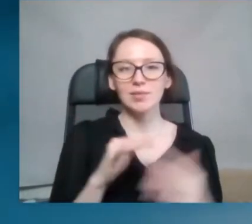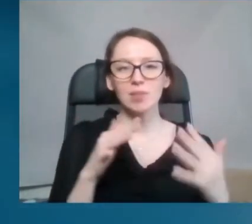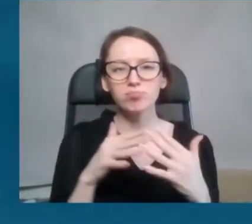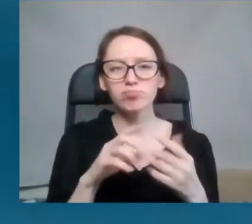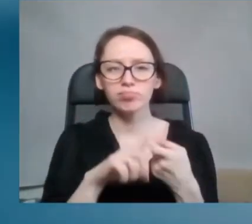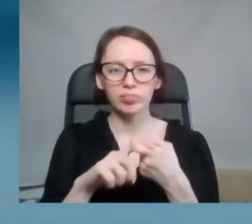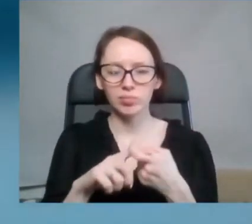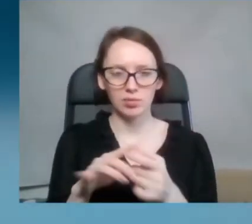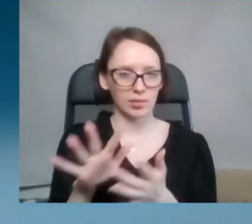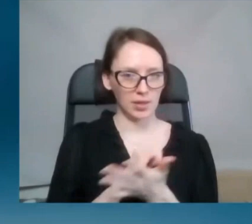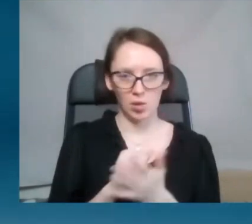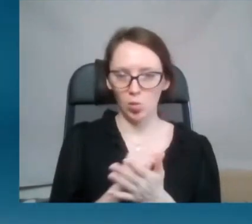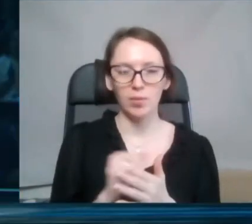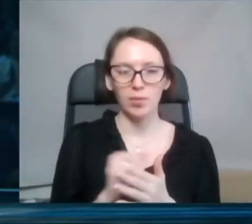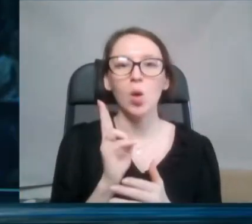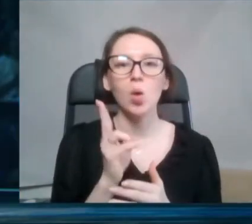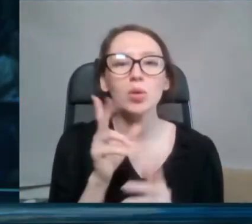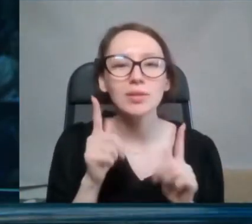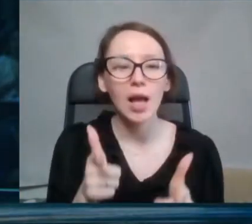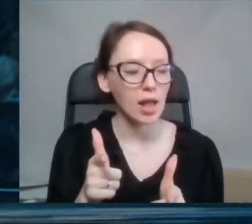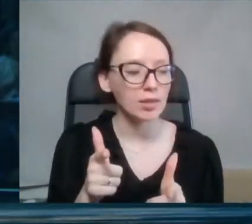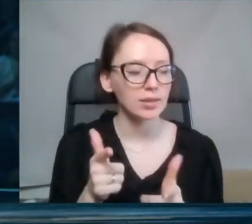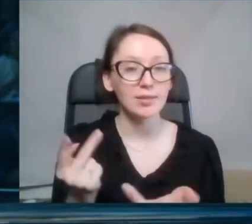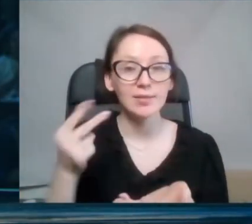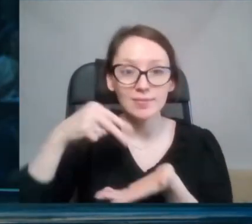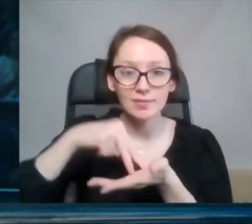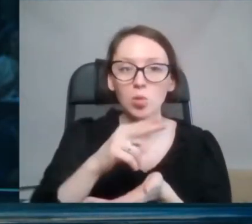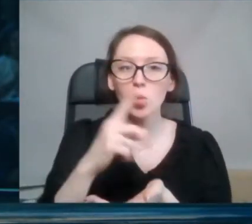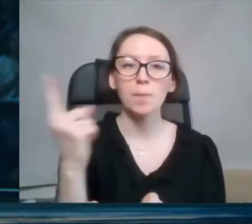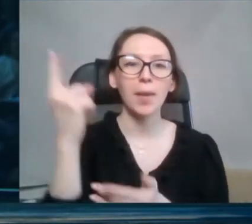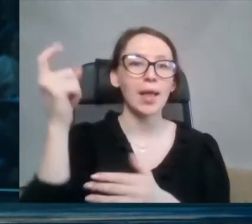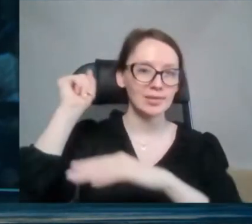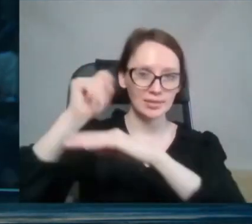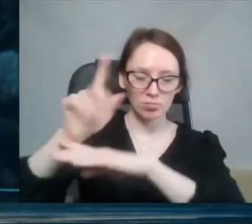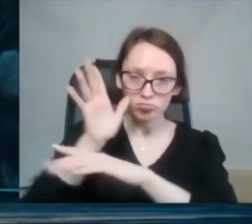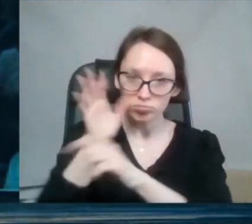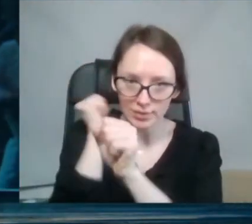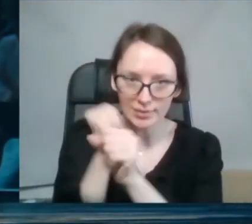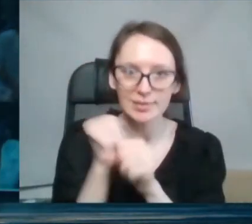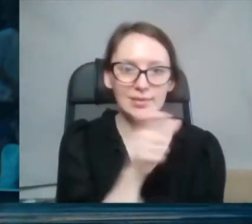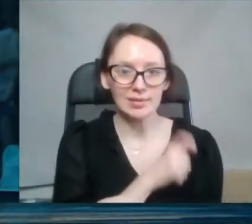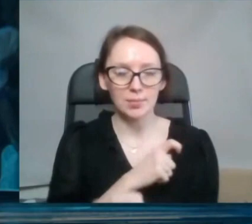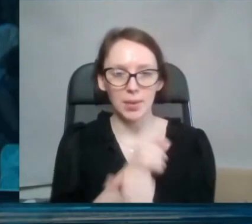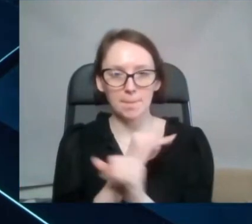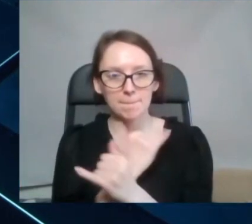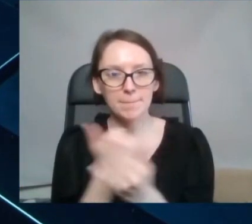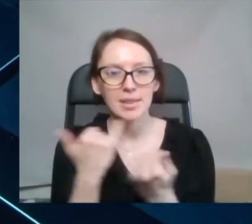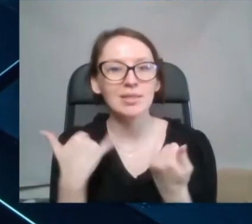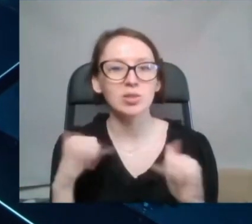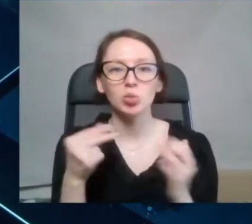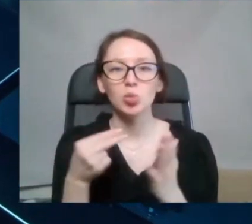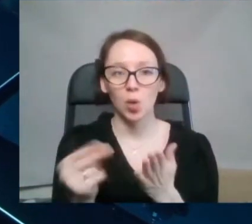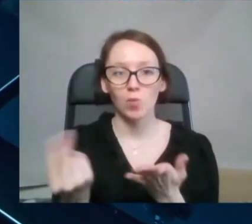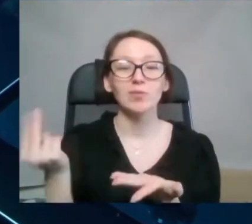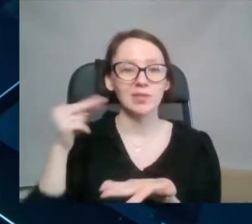согласен? Останьте те, кто в первом заказе сделает себе потрясающую покупку. Вставайте,